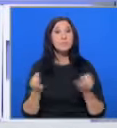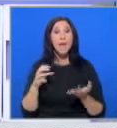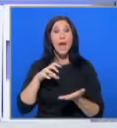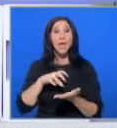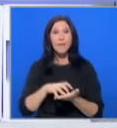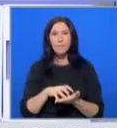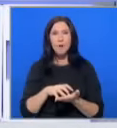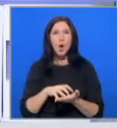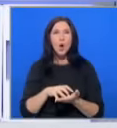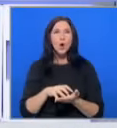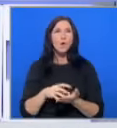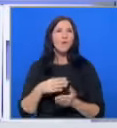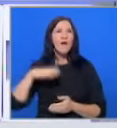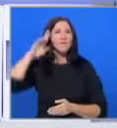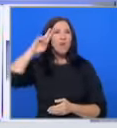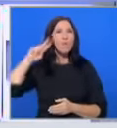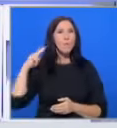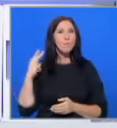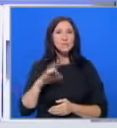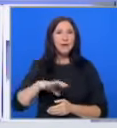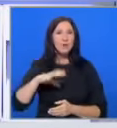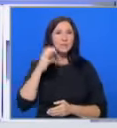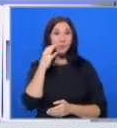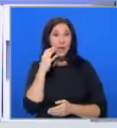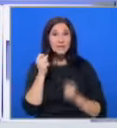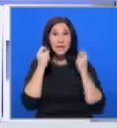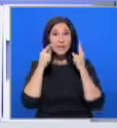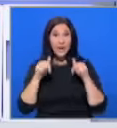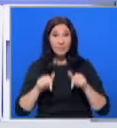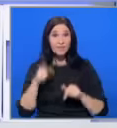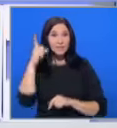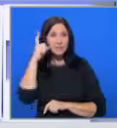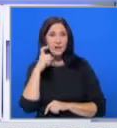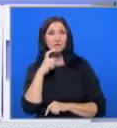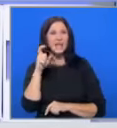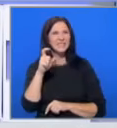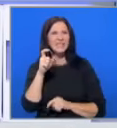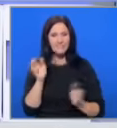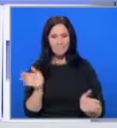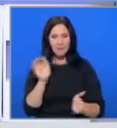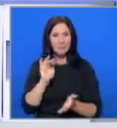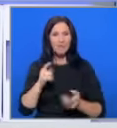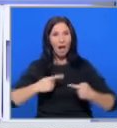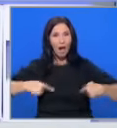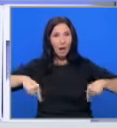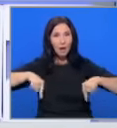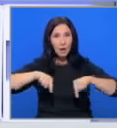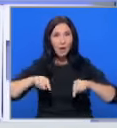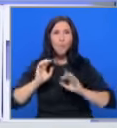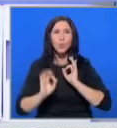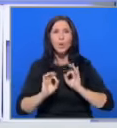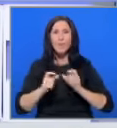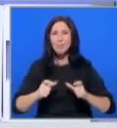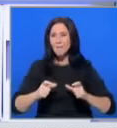Специализиран екип от състава на военноморска база Бургас реагира от днес на сигнал за сив предмет с кръгла форма, наподобяващ